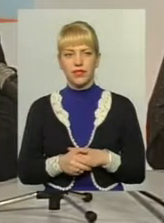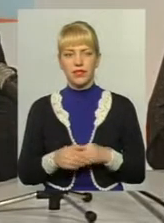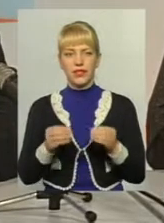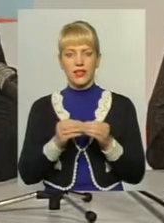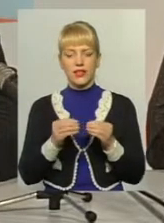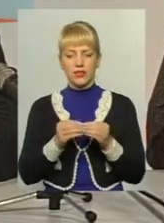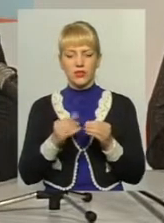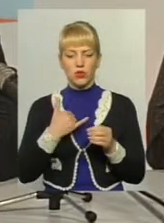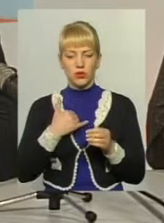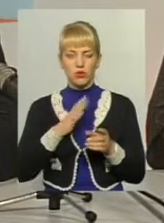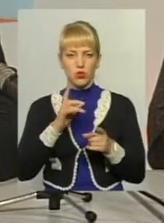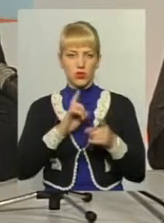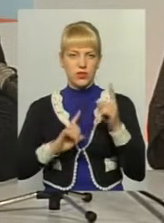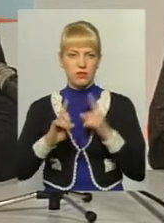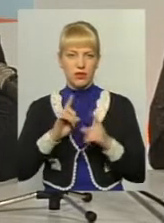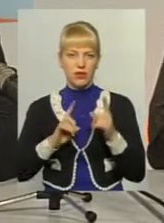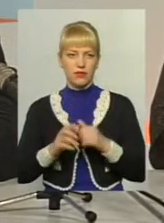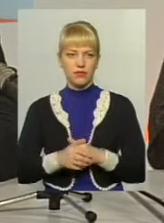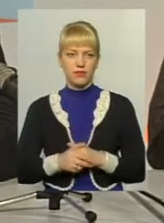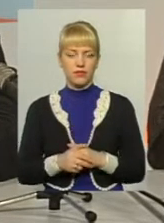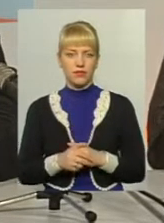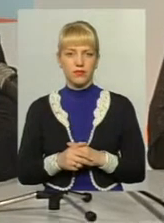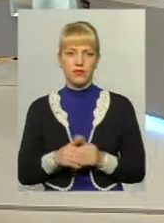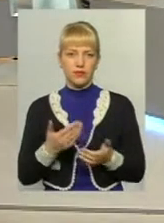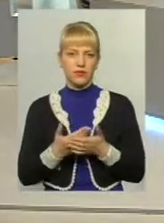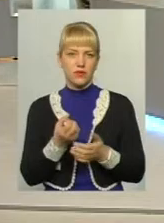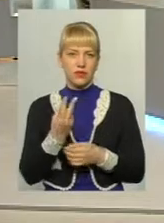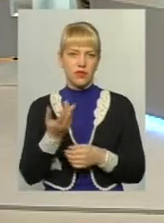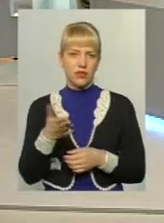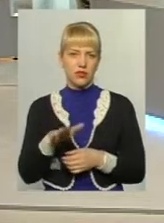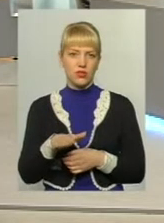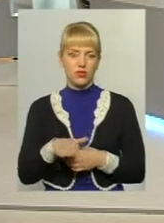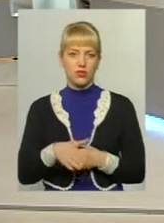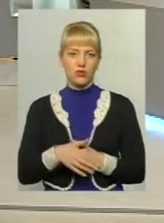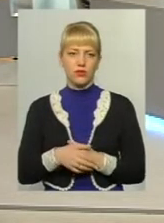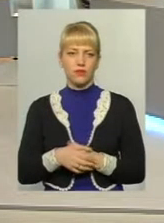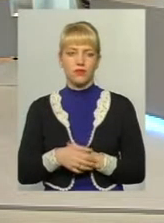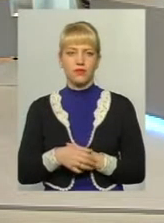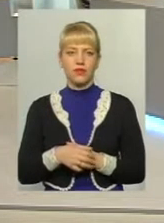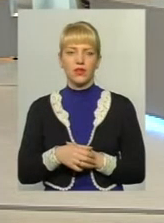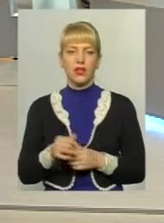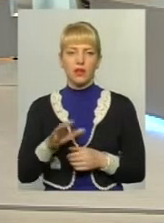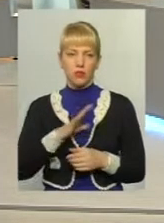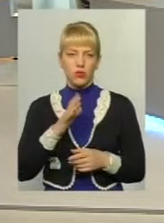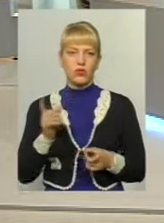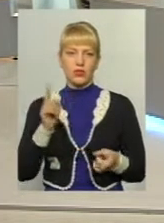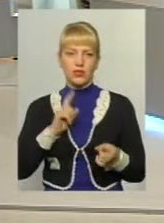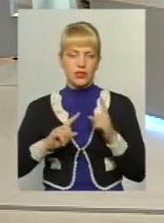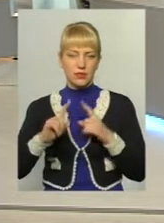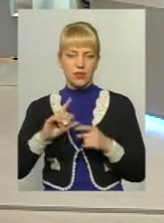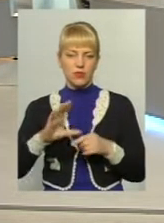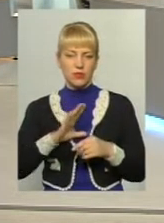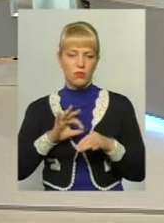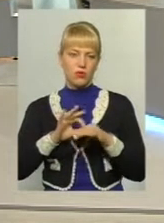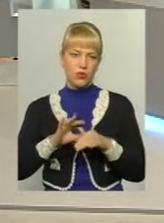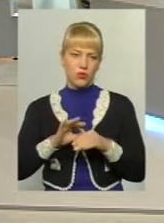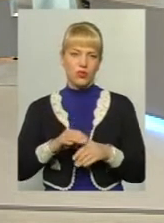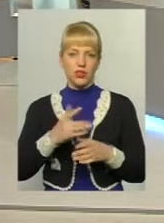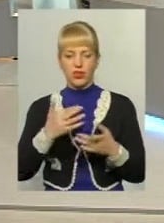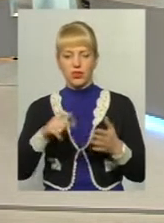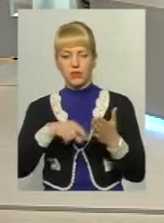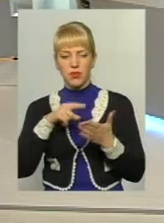поспілкуватися з такими ж самими людьми, як і сам. Тобто ми збираємося періодично, в прошлому році ми збиралися порядка